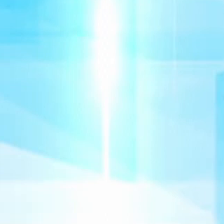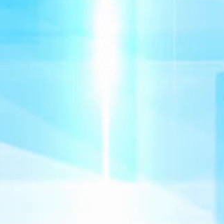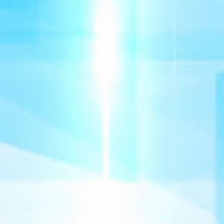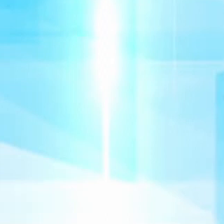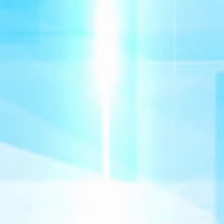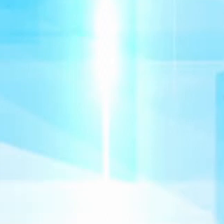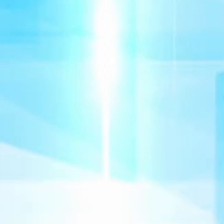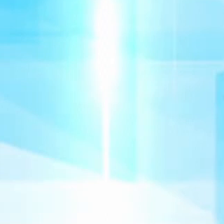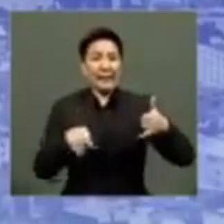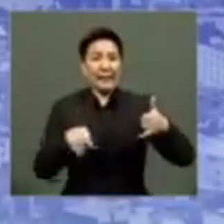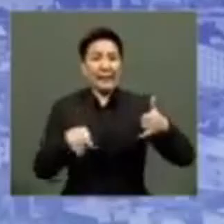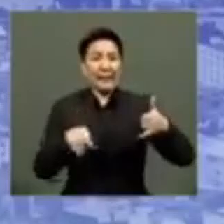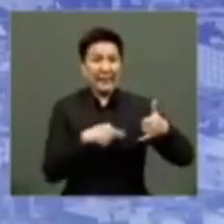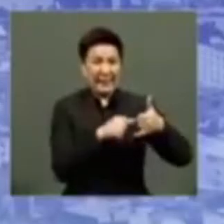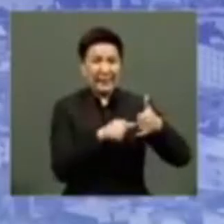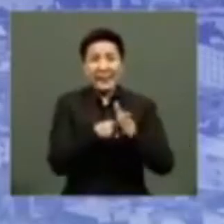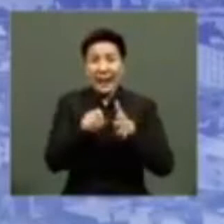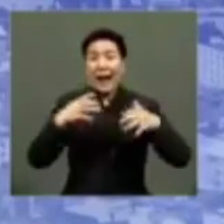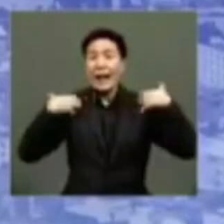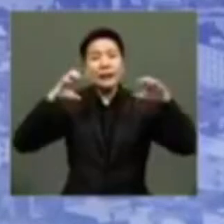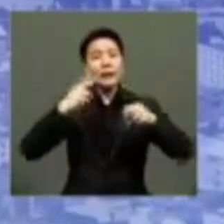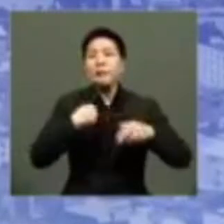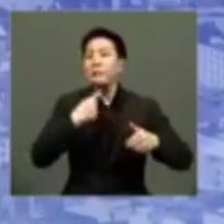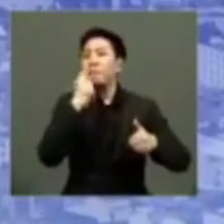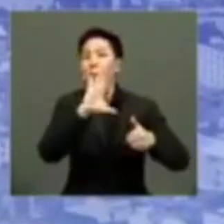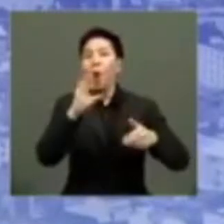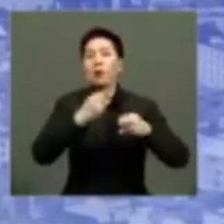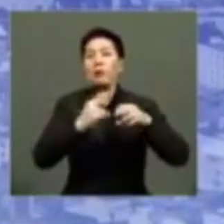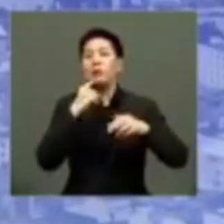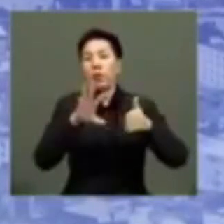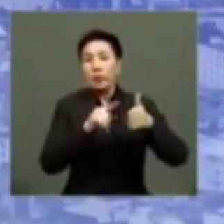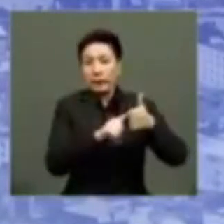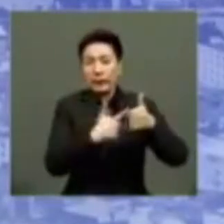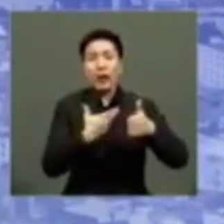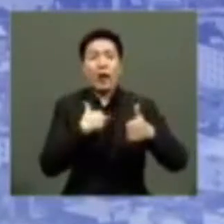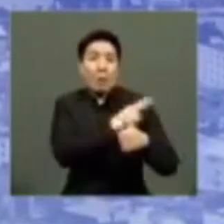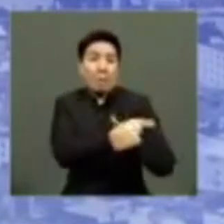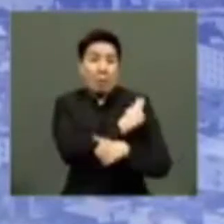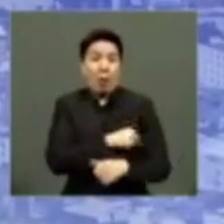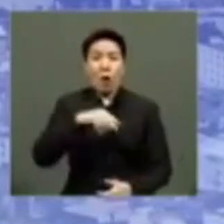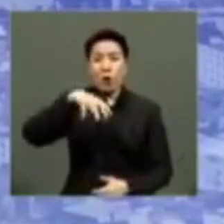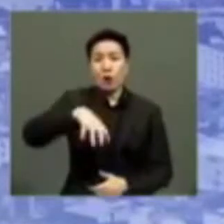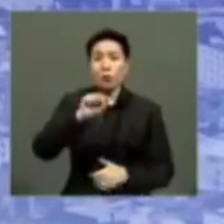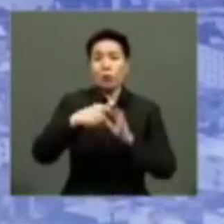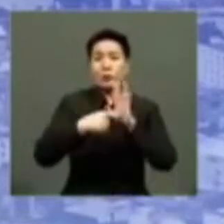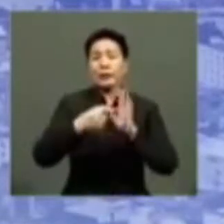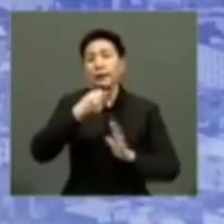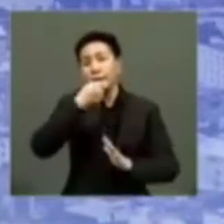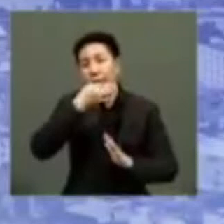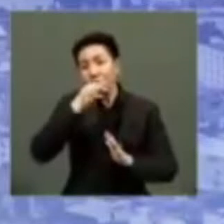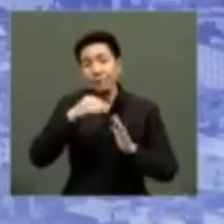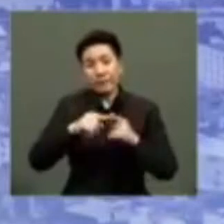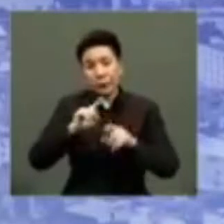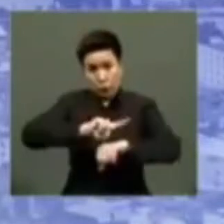คนไปรวมกันเนาะค่ะอาจจะมีผู้ติดเชื้อเพิ่มขึ้นโหอยากให้เป็นอย่างนั้นเลยวันละหลัก